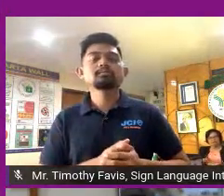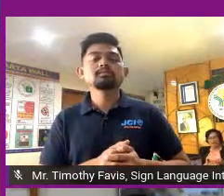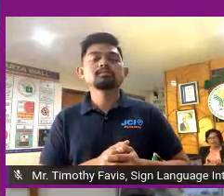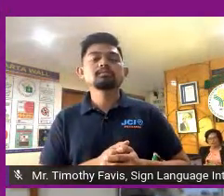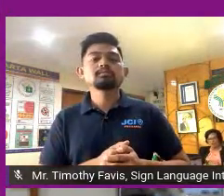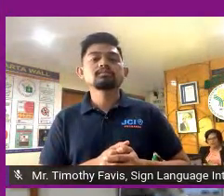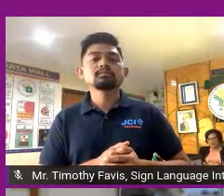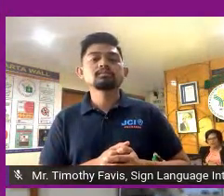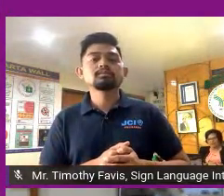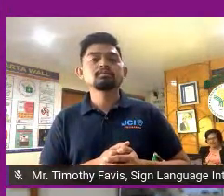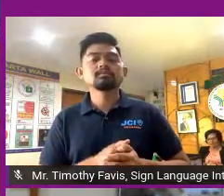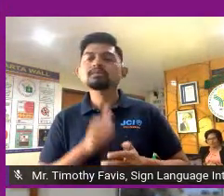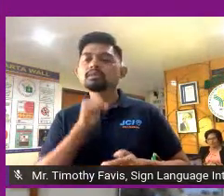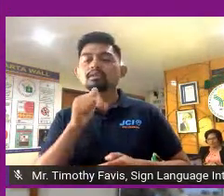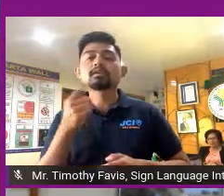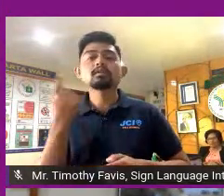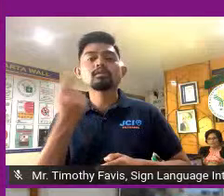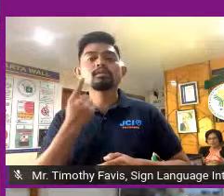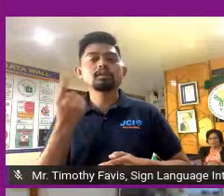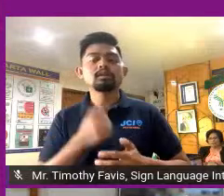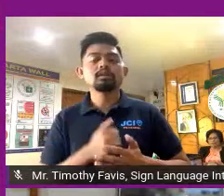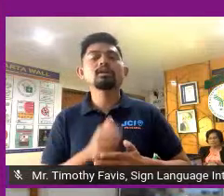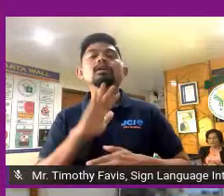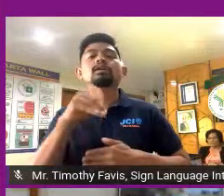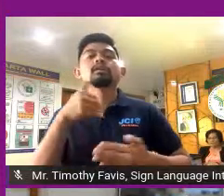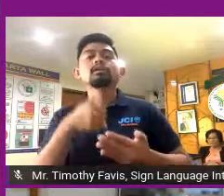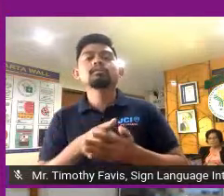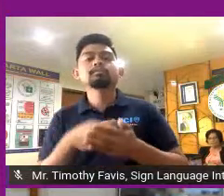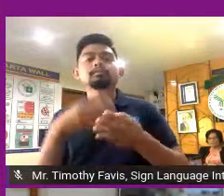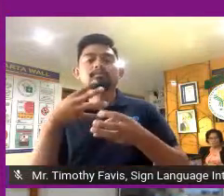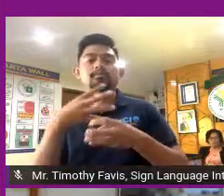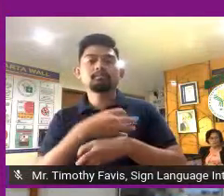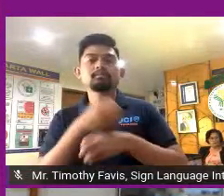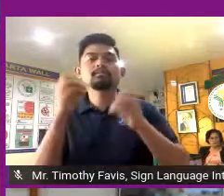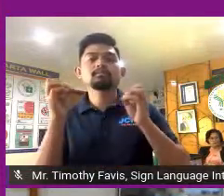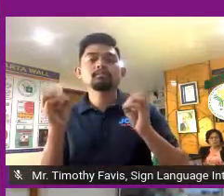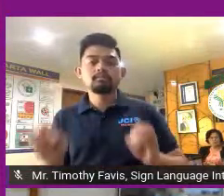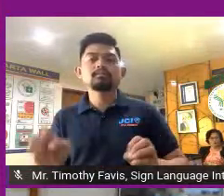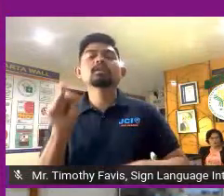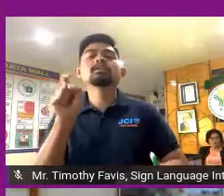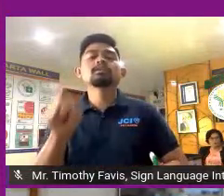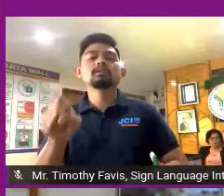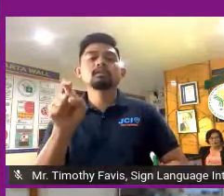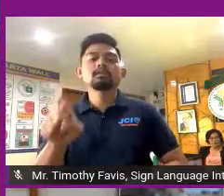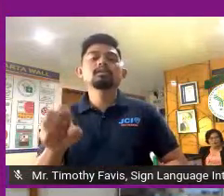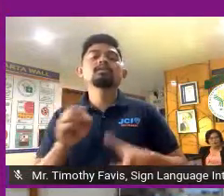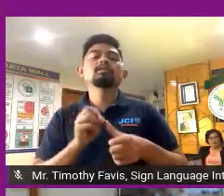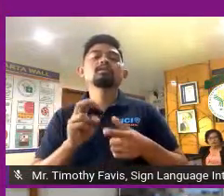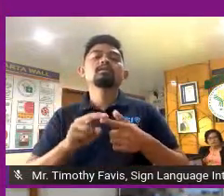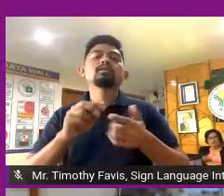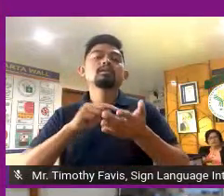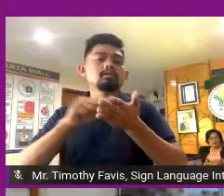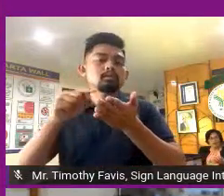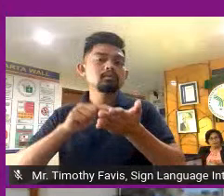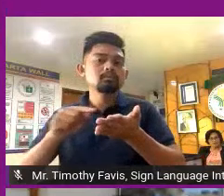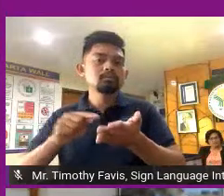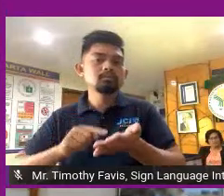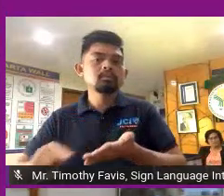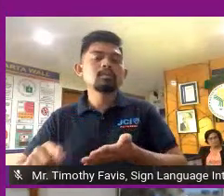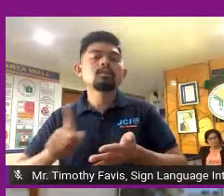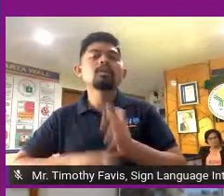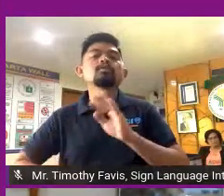doon natin yan maano. Kaya hindi naman lang po ito. Ano, lahat na opisina are mandated to monitor. Ano